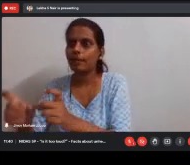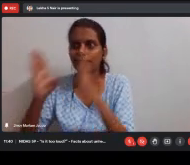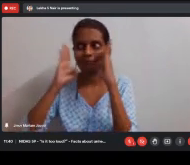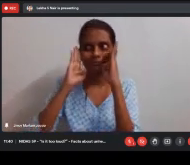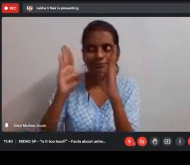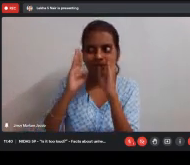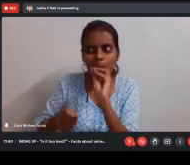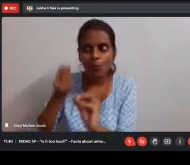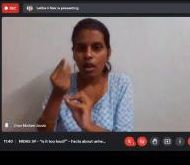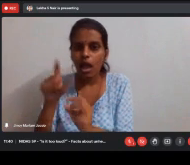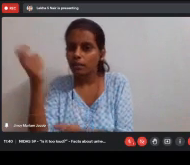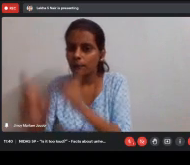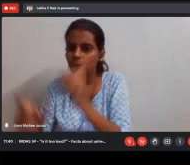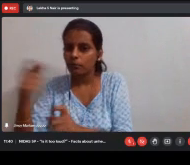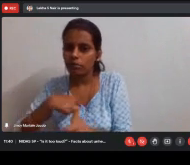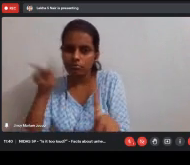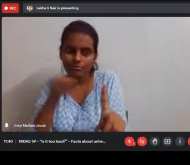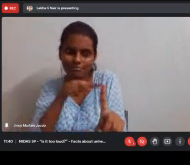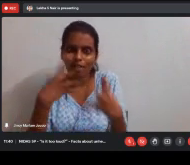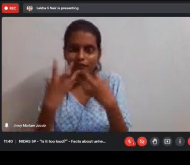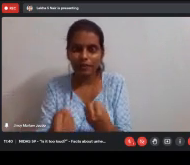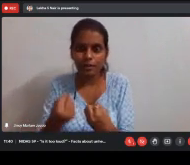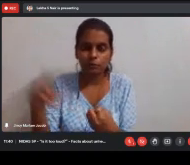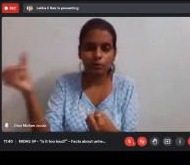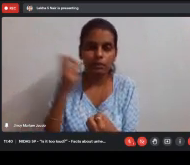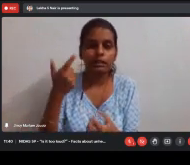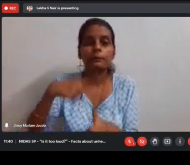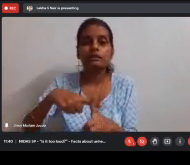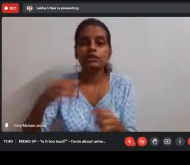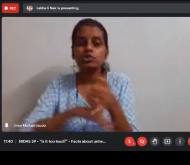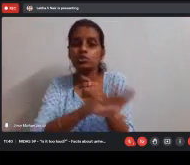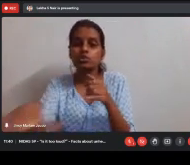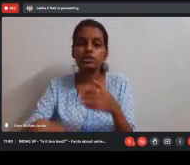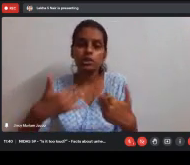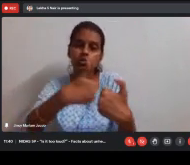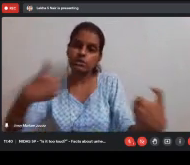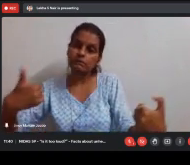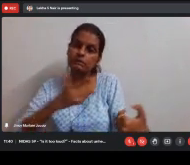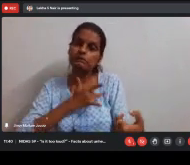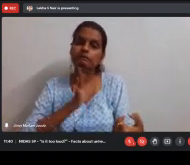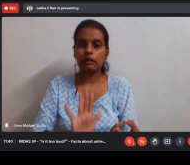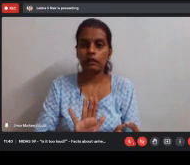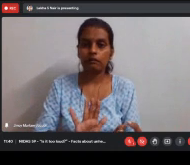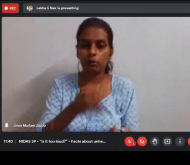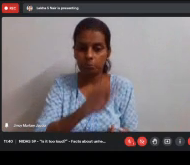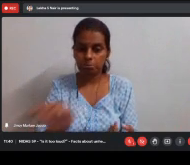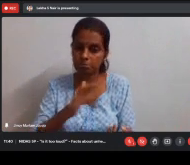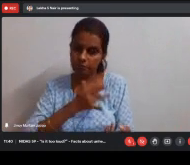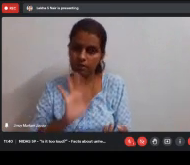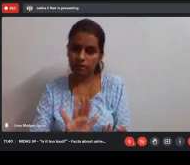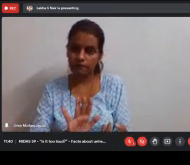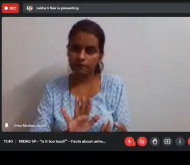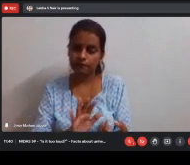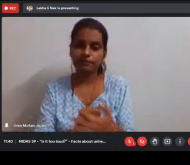ഉണ്ടാക്കാം, ഉറക്കക്കുറവ്, ഹോർമോൺ വ്യതിയാനം കുട്ടികളിൽ ഉണ്ടാക്കാം, പിന്നെ ഉത്കണ്ഠ, മാനസിക പിരിമുറുക്കം,